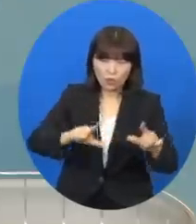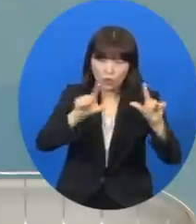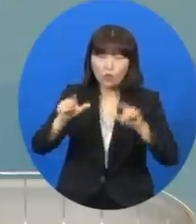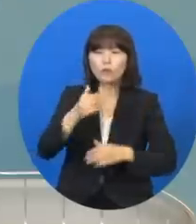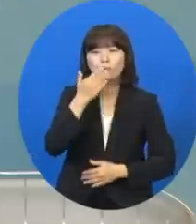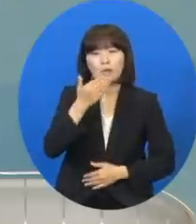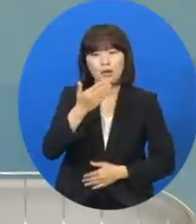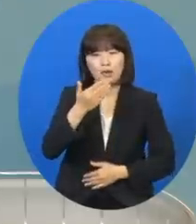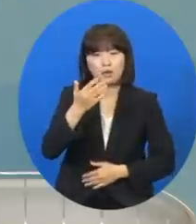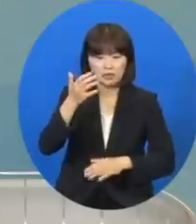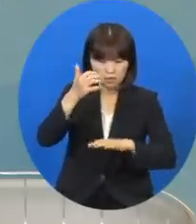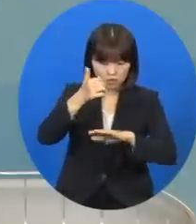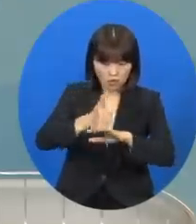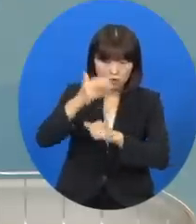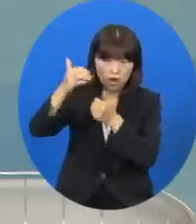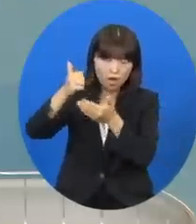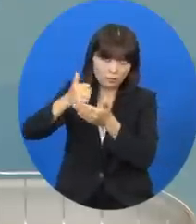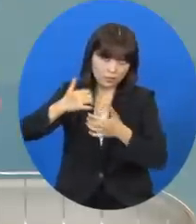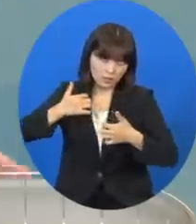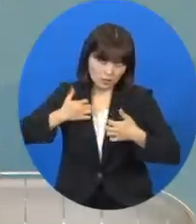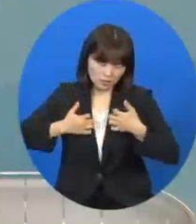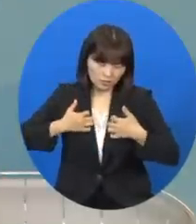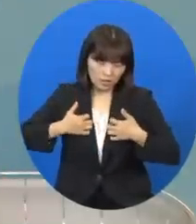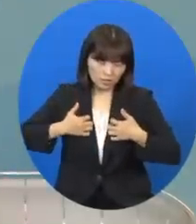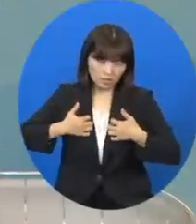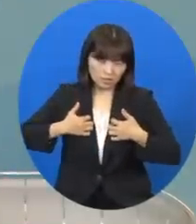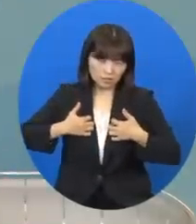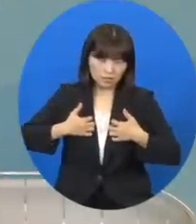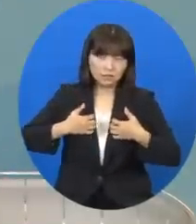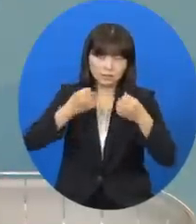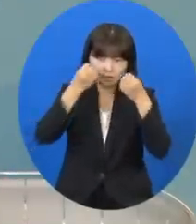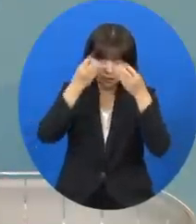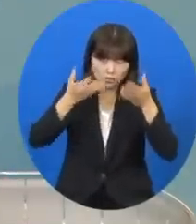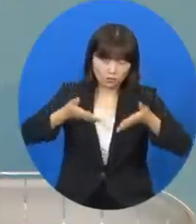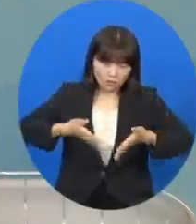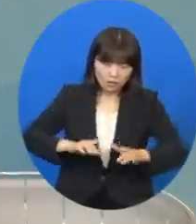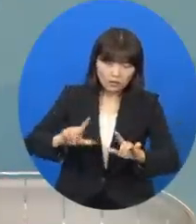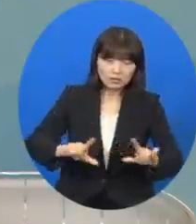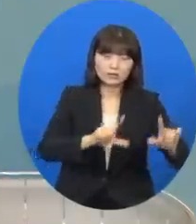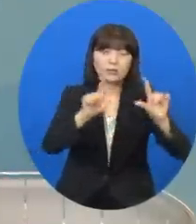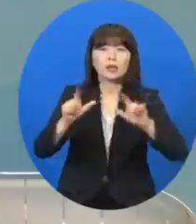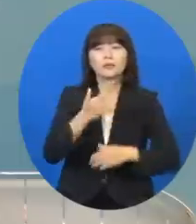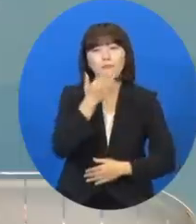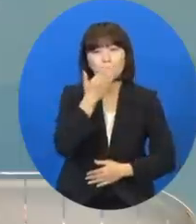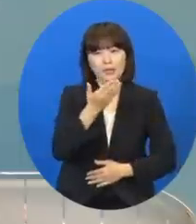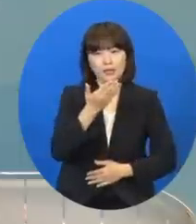결국은 하나님이 기뻐하시는 완전히 거듭난 삶을 살게 됩니다.